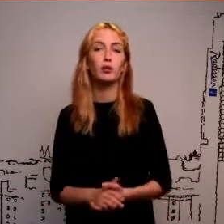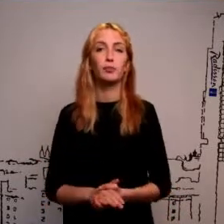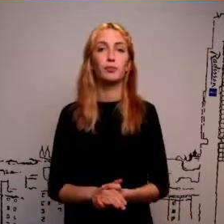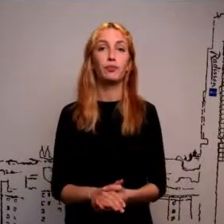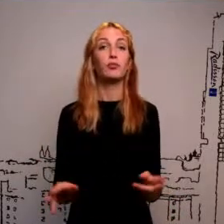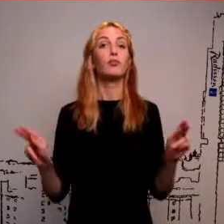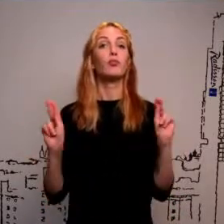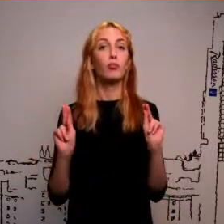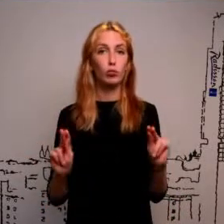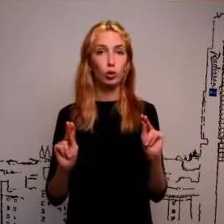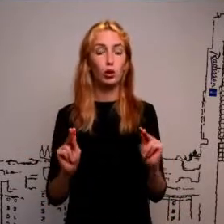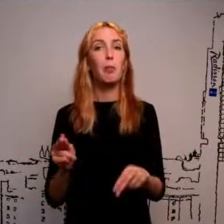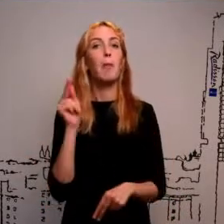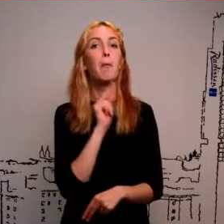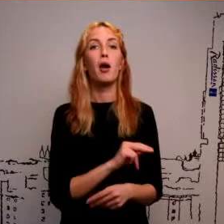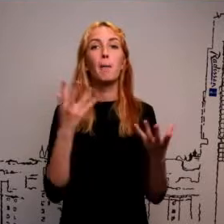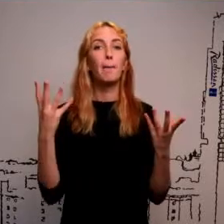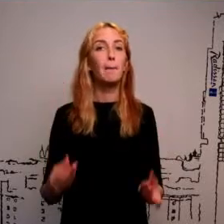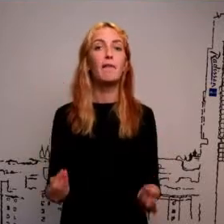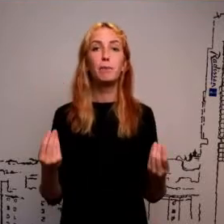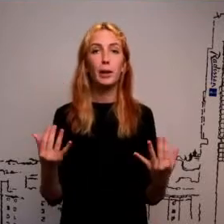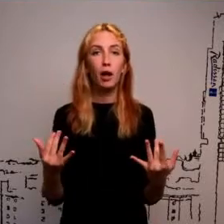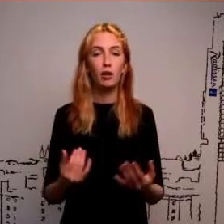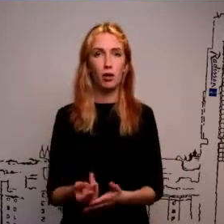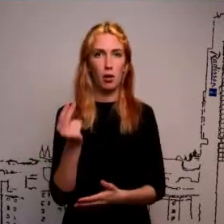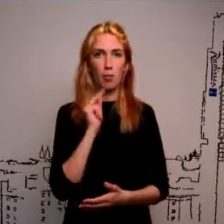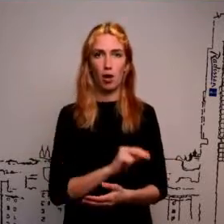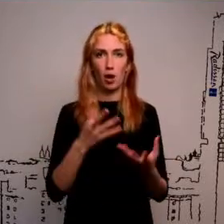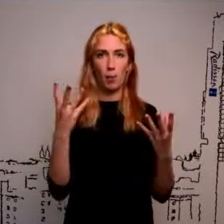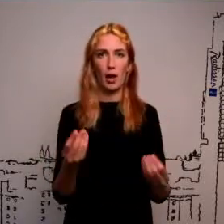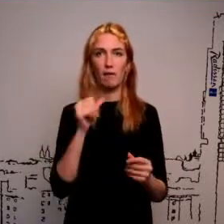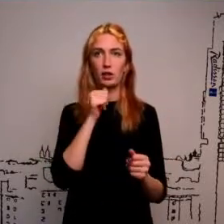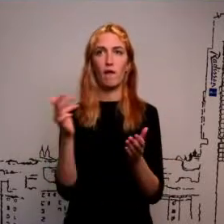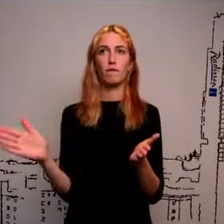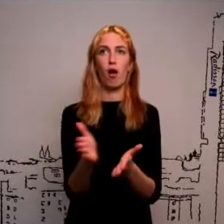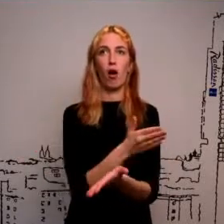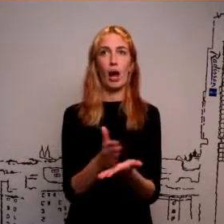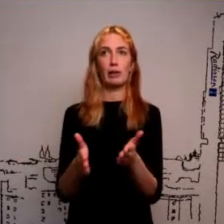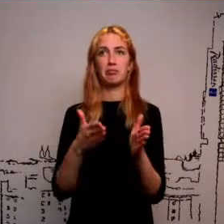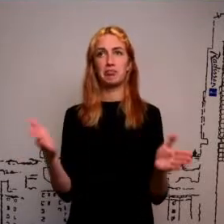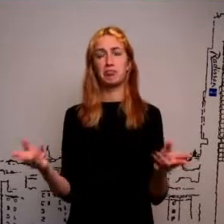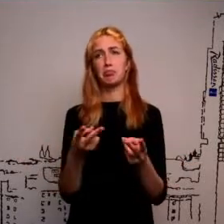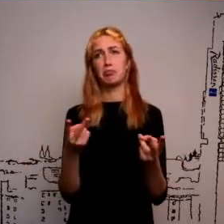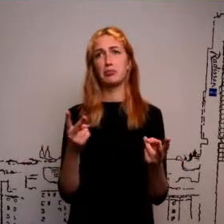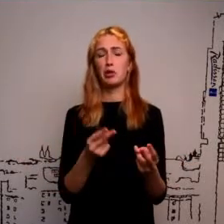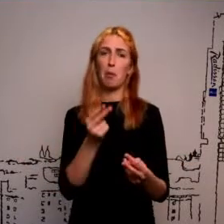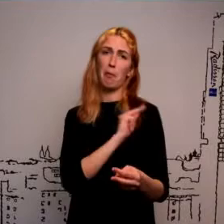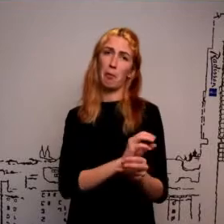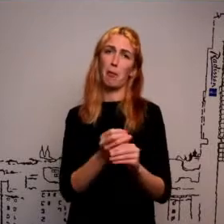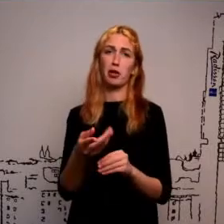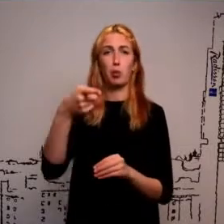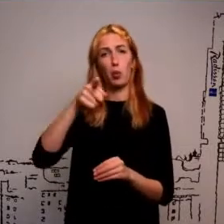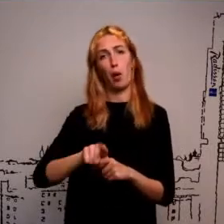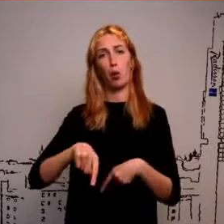Loomulikult palgapäev, et palgapäev ei saa olla mingi vahemik, et me maksame palka kuu jooksul, et selline asi